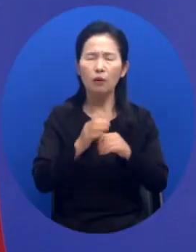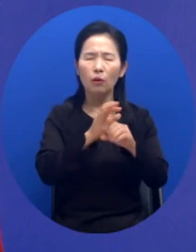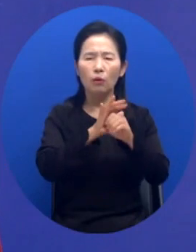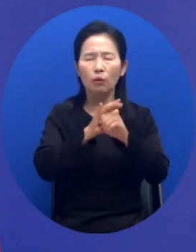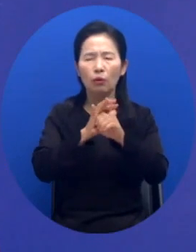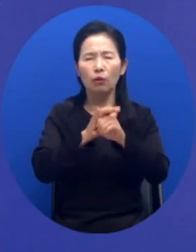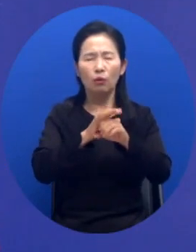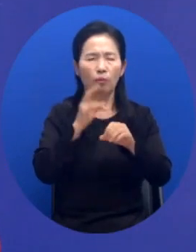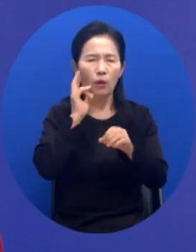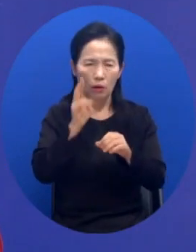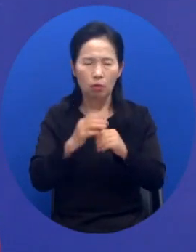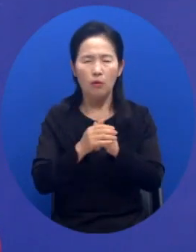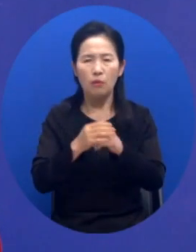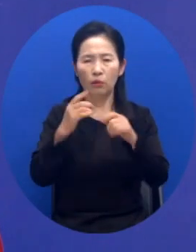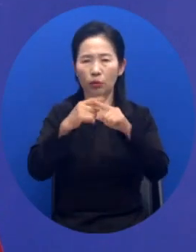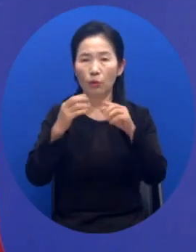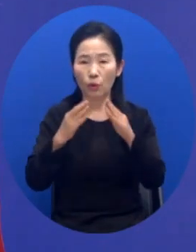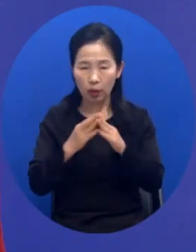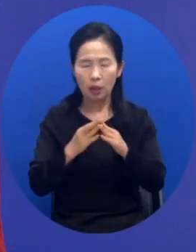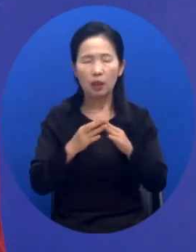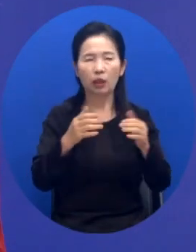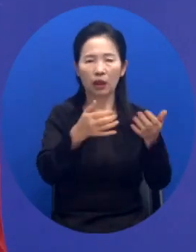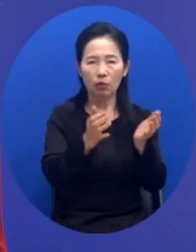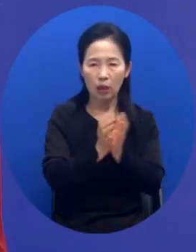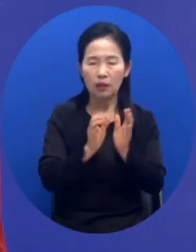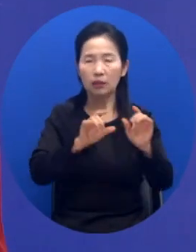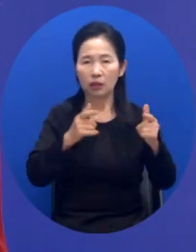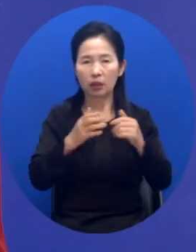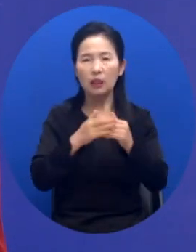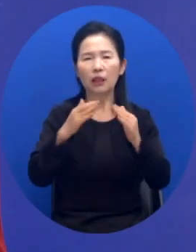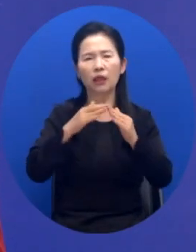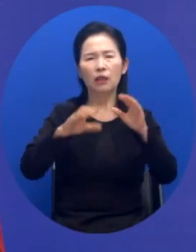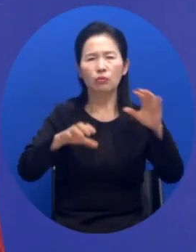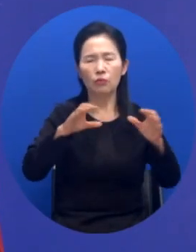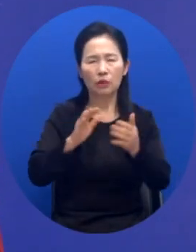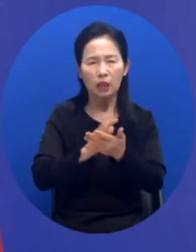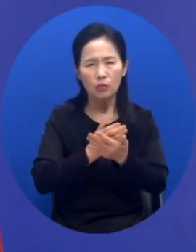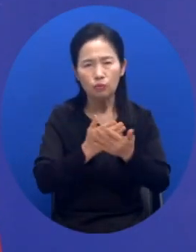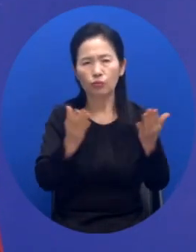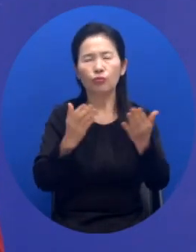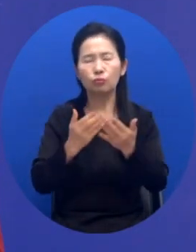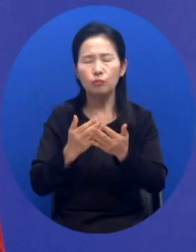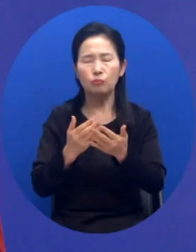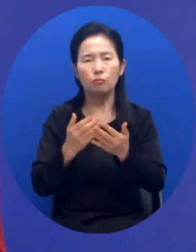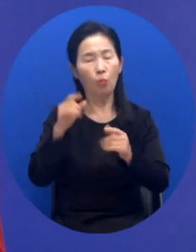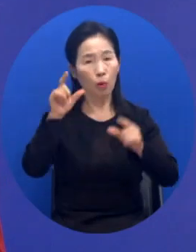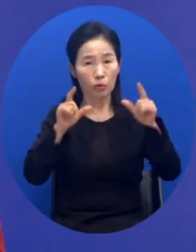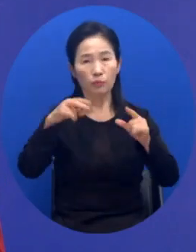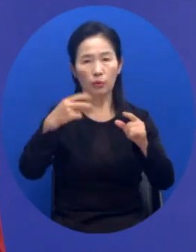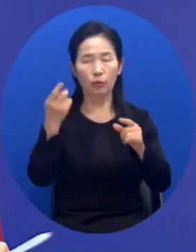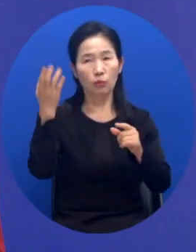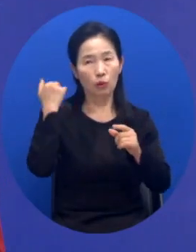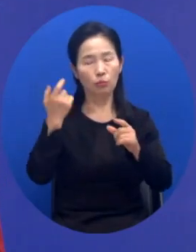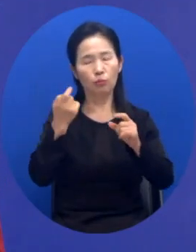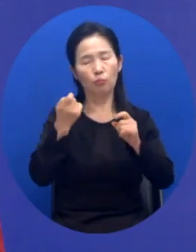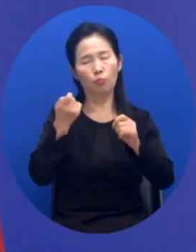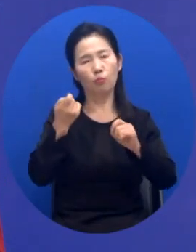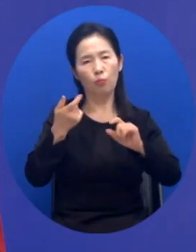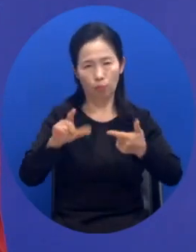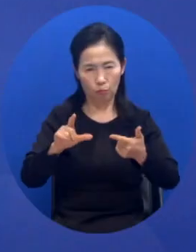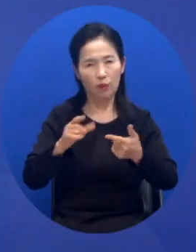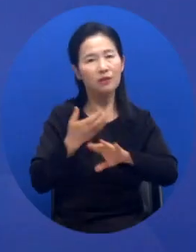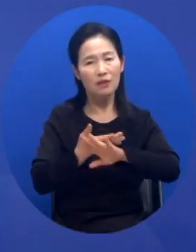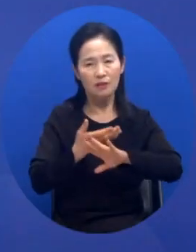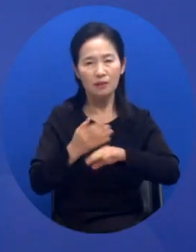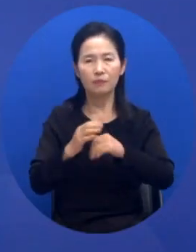심각해지면서 교회나 이제 기관들이 이웃들에게 나눔을 실천하는 방식도 예년과는 좀 달라진 것 같습니다 어떻게 달라졌나요 그렇습니다